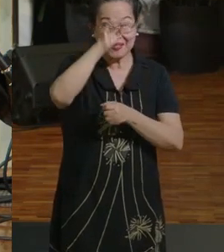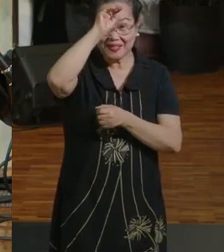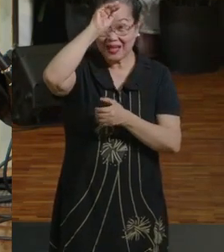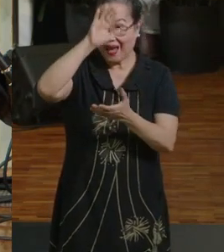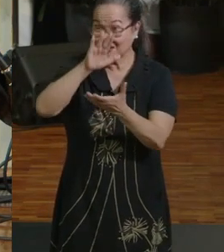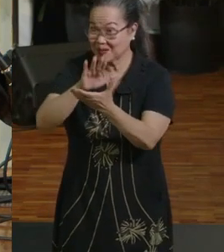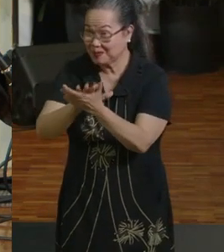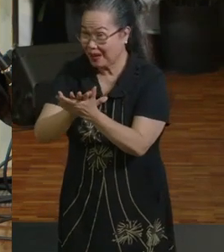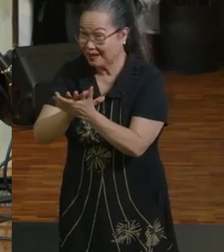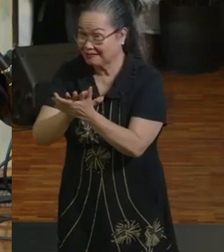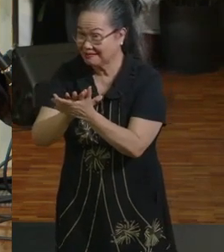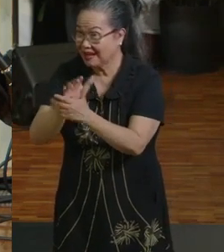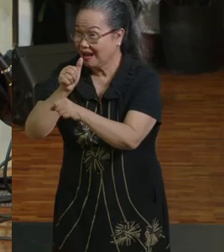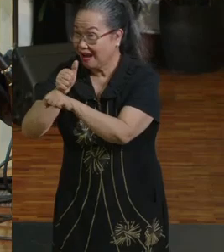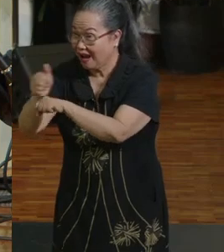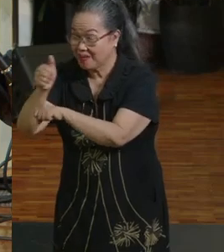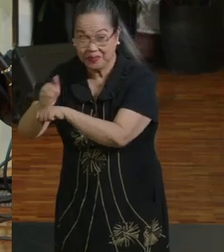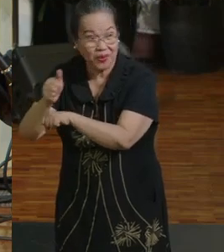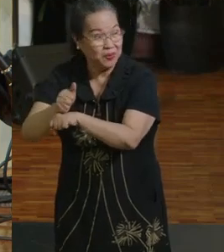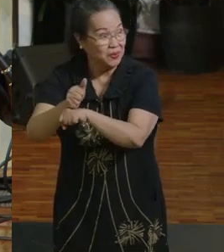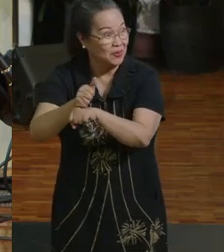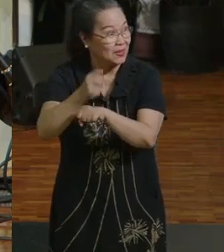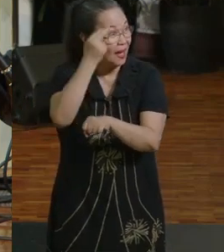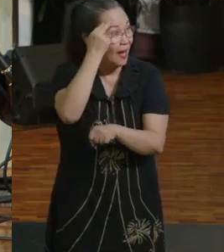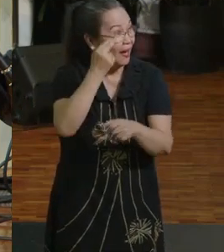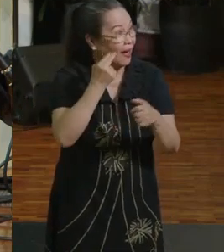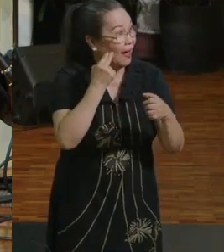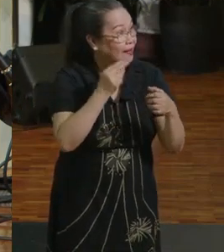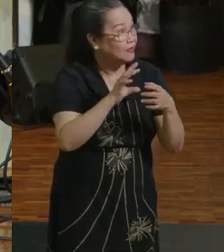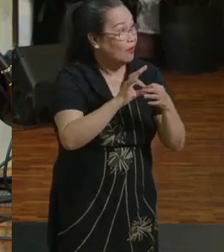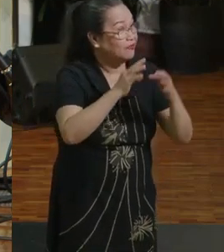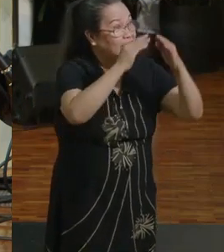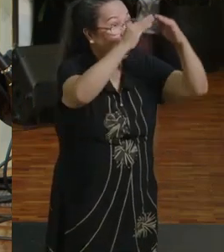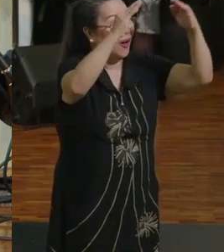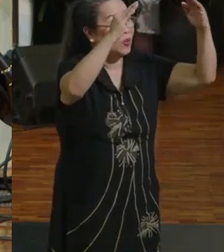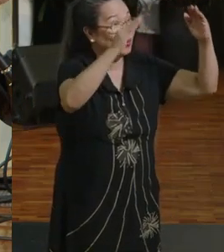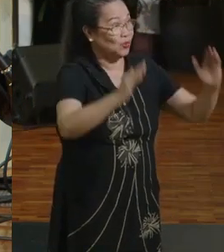kanilang pagiging pinuno ng tahanan.